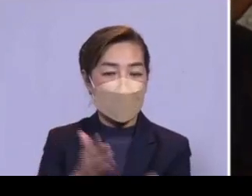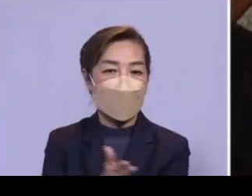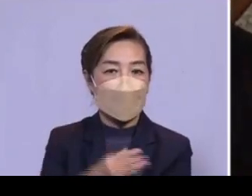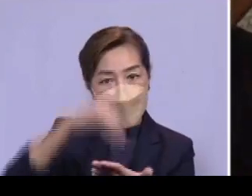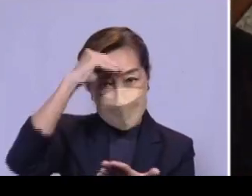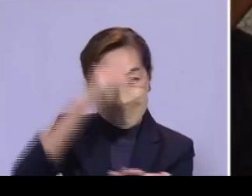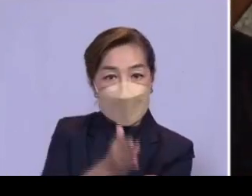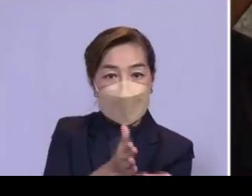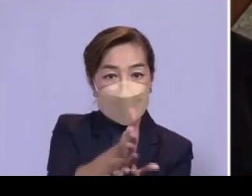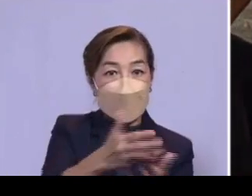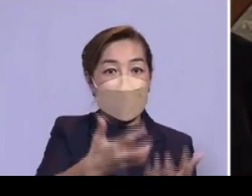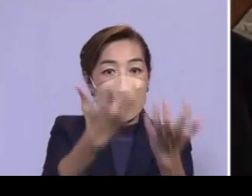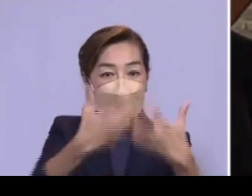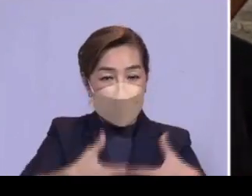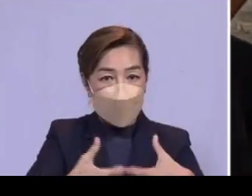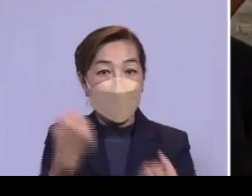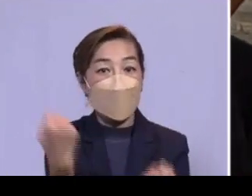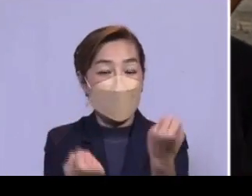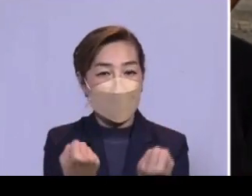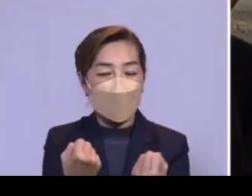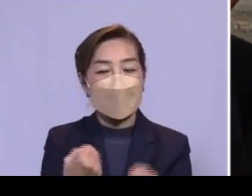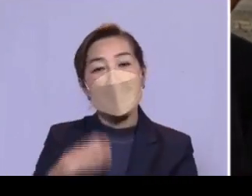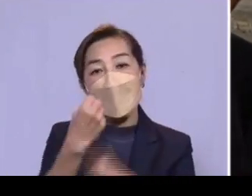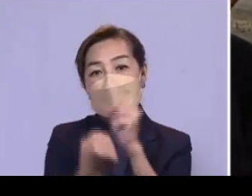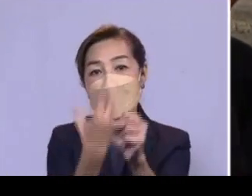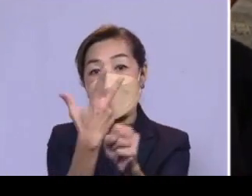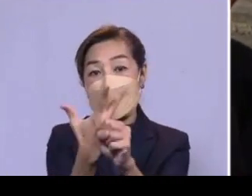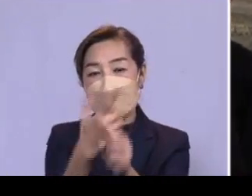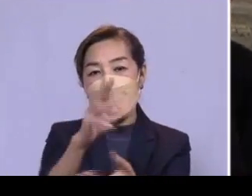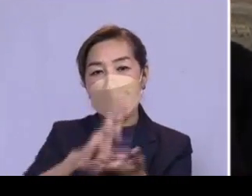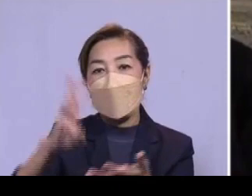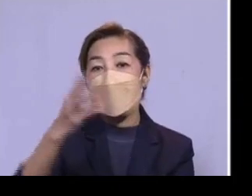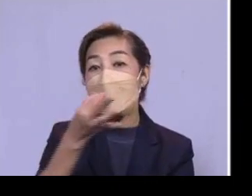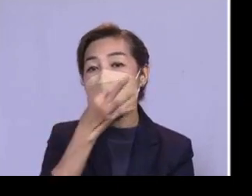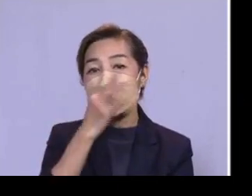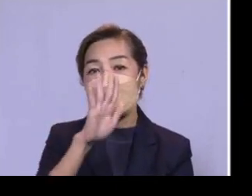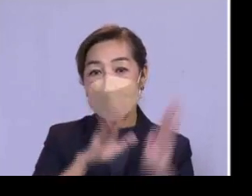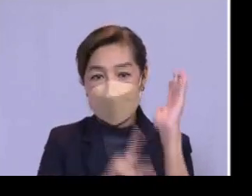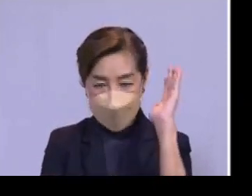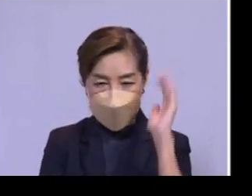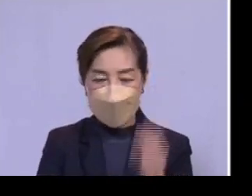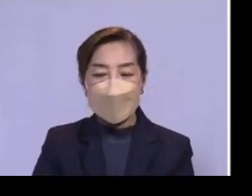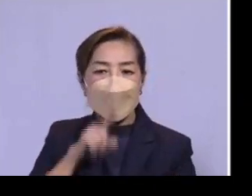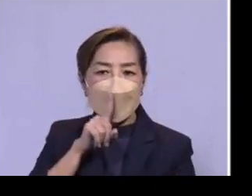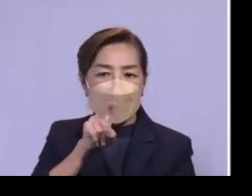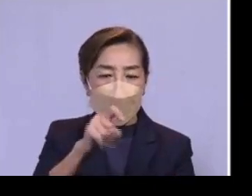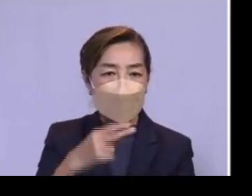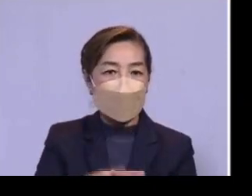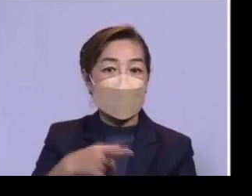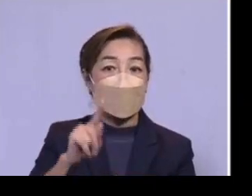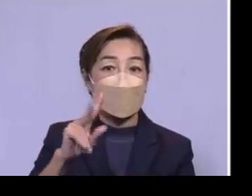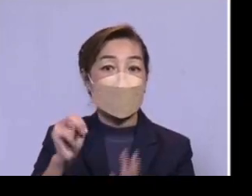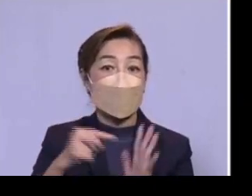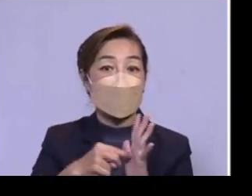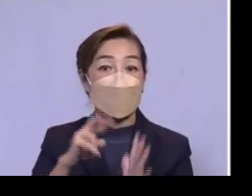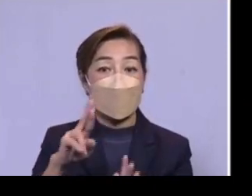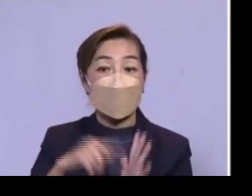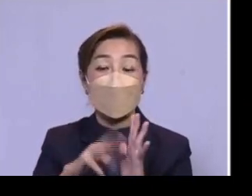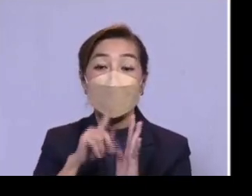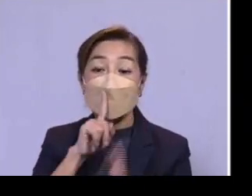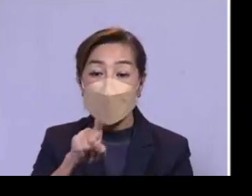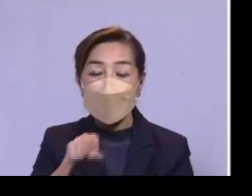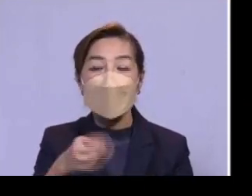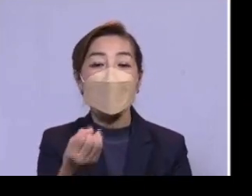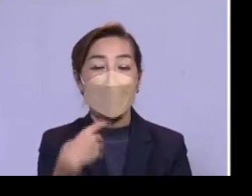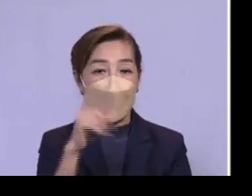นต์ระดับปวช.ชั้นปีที่3วิทยาลัยการอาชีพตรังสอบถามน้องธนารัตน ์ น้องธนารัตน์เล่าให้ฟังว่าตอนนั้นเป็นช่วงเวลา